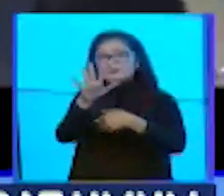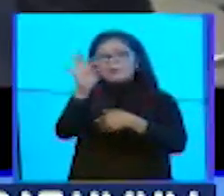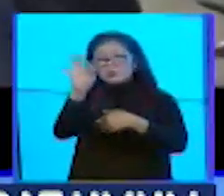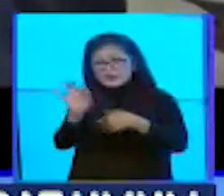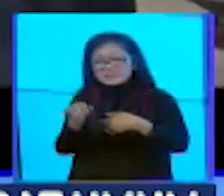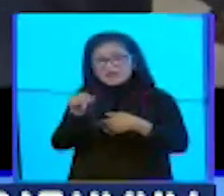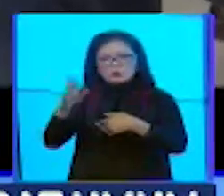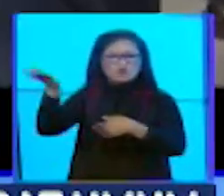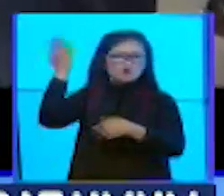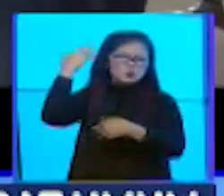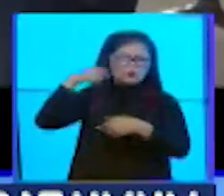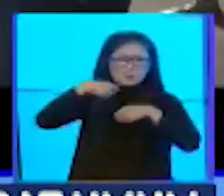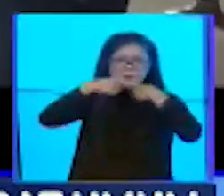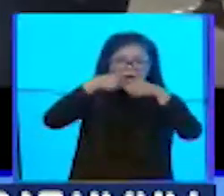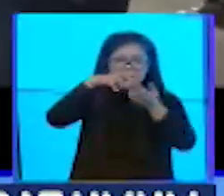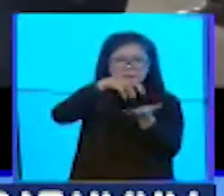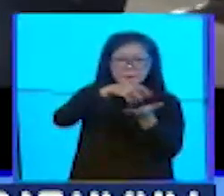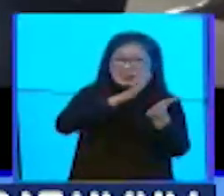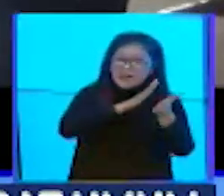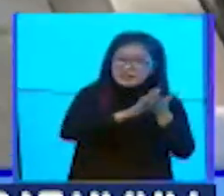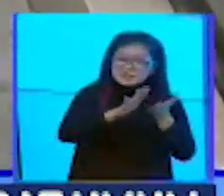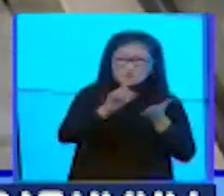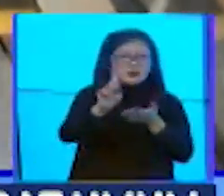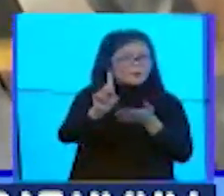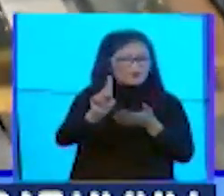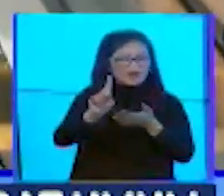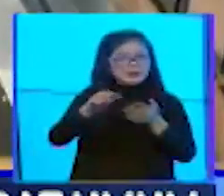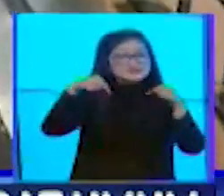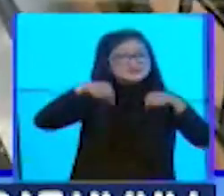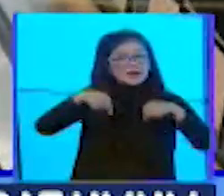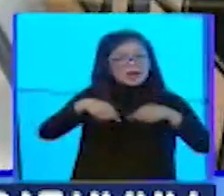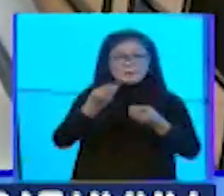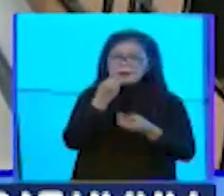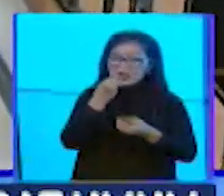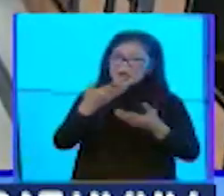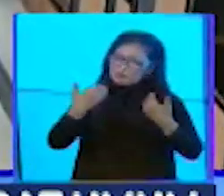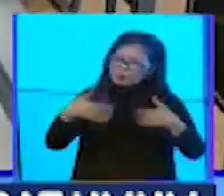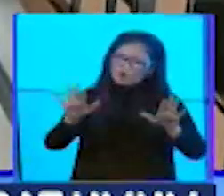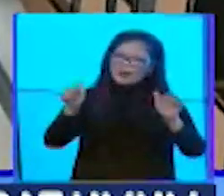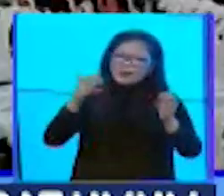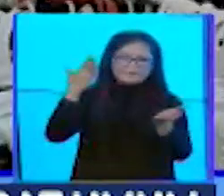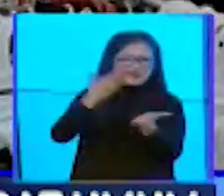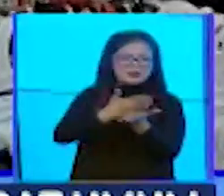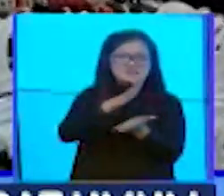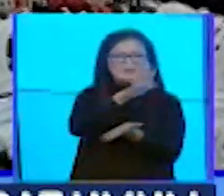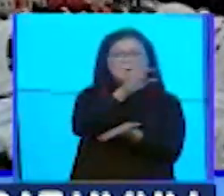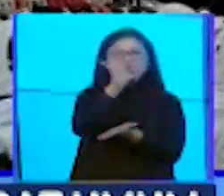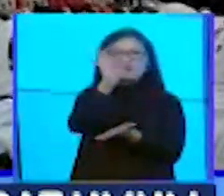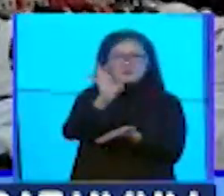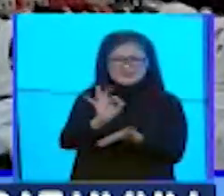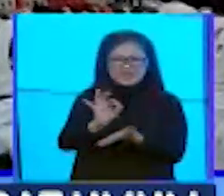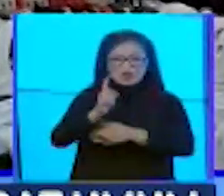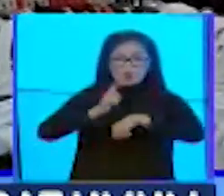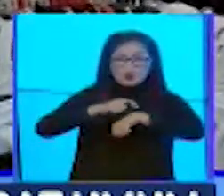diperbolehkan. Nah, sekarang juga sama, jadi dine-in sudah boleh dengan kapasitas 50%, tapi itu pun hanya 1 jam. Kemudian anak-anak